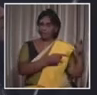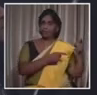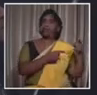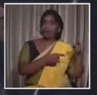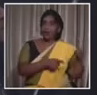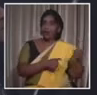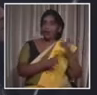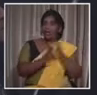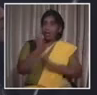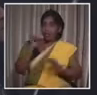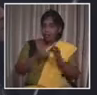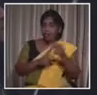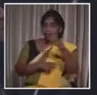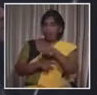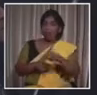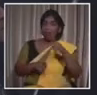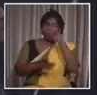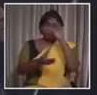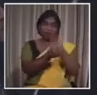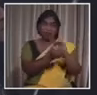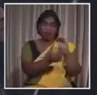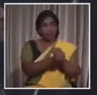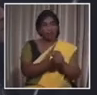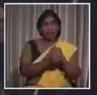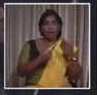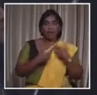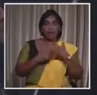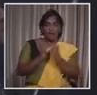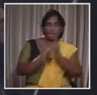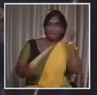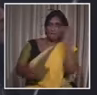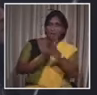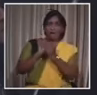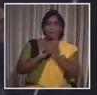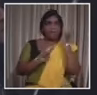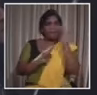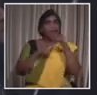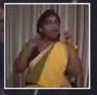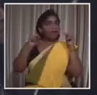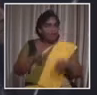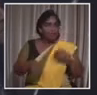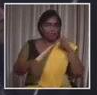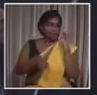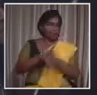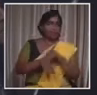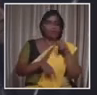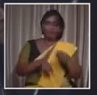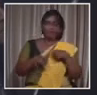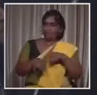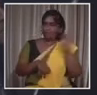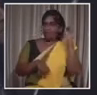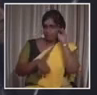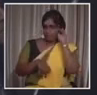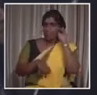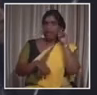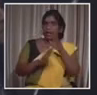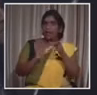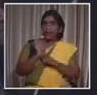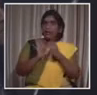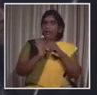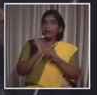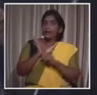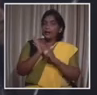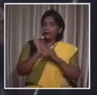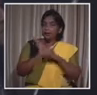ආපු ඇමතිවරු ඔහුව රකින්න කතා කරා, අපිට මඩ ගහන්න කතා කරා. අද ඔප්පු වෙලා තියෙනවා. හැබැයි අපිට ආරංචි නිලන්ත ජයවර්ධනට